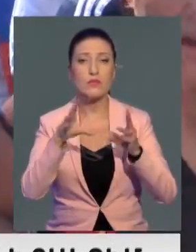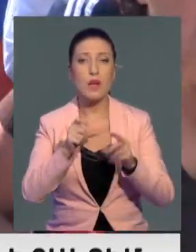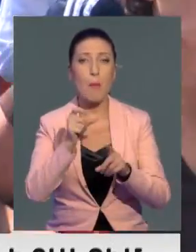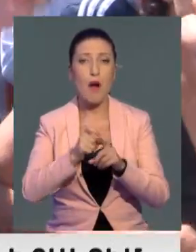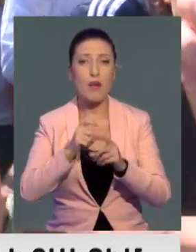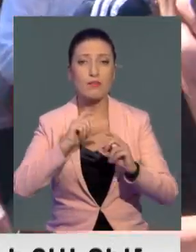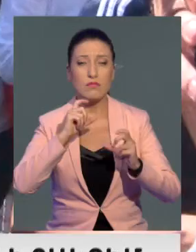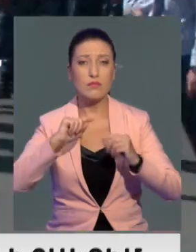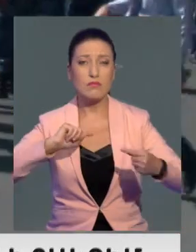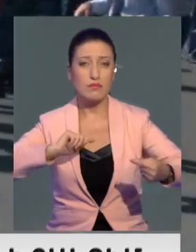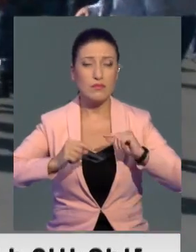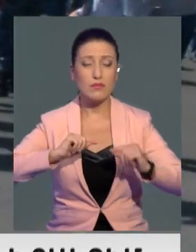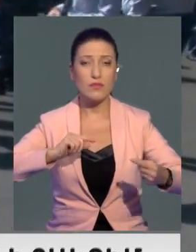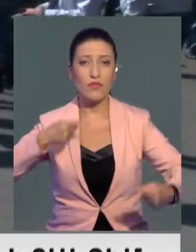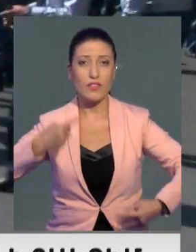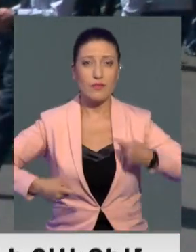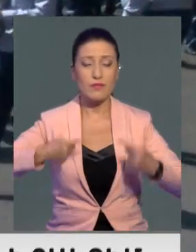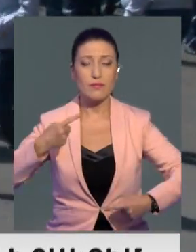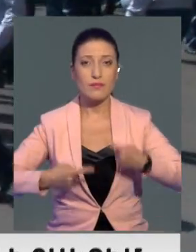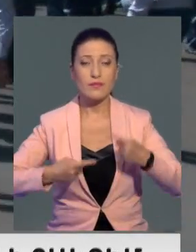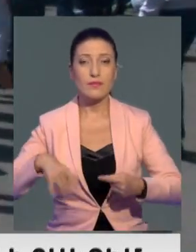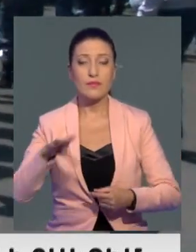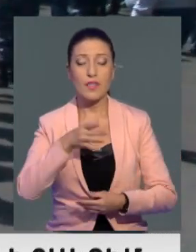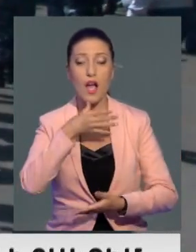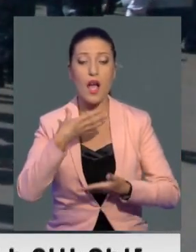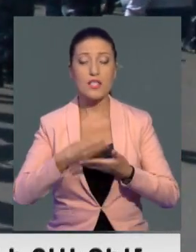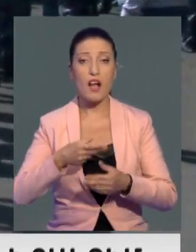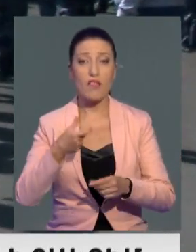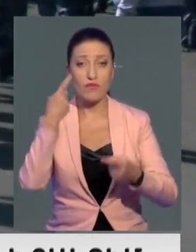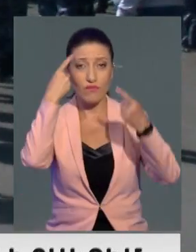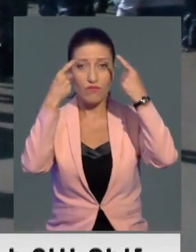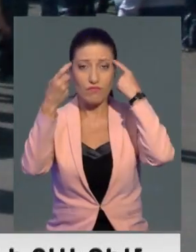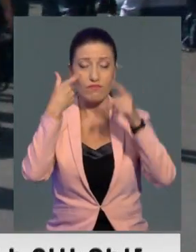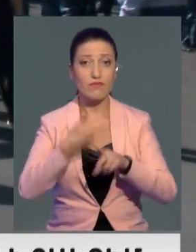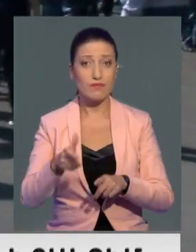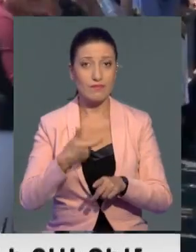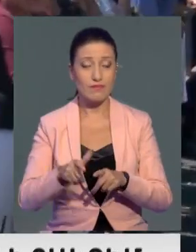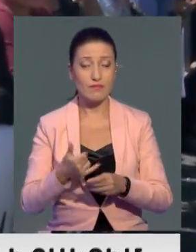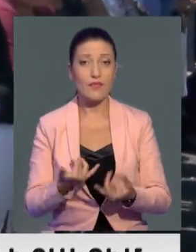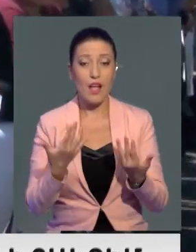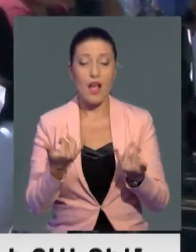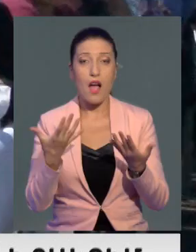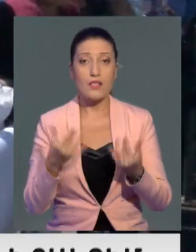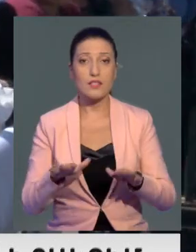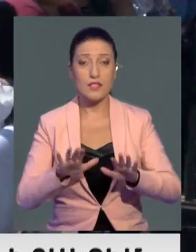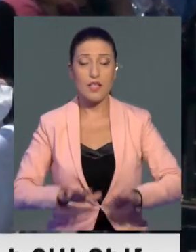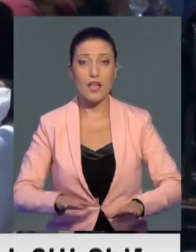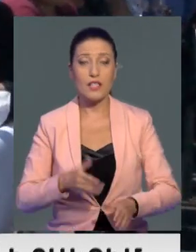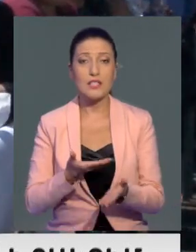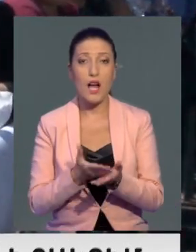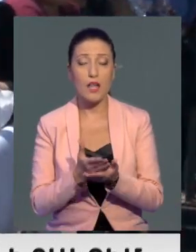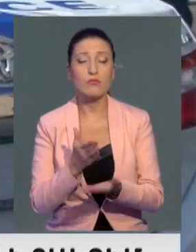հակամարտության մեջ է մտնում անընդհատ, նույնիսկ բանը հասնում է անձնական վիրավորանքներին։ Այստեղ հստացված ծառայություն են